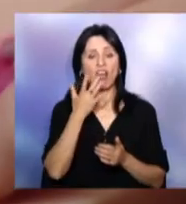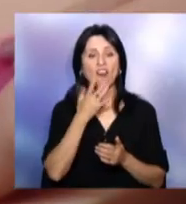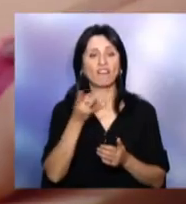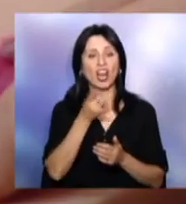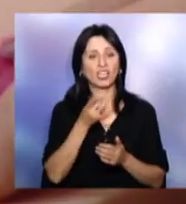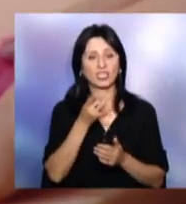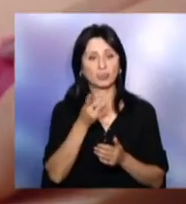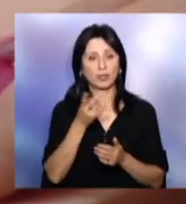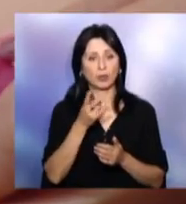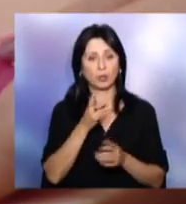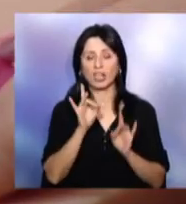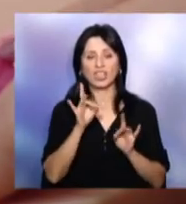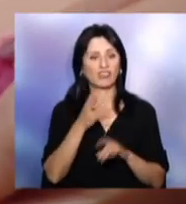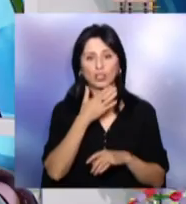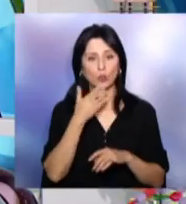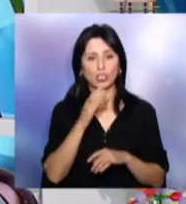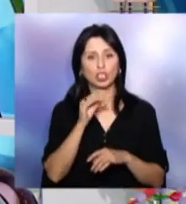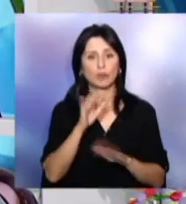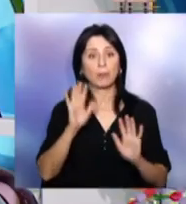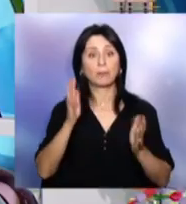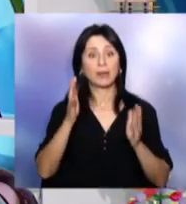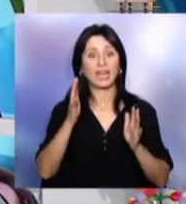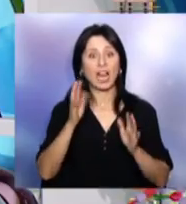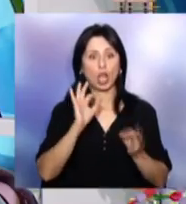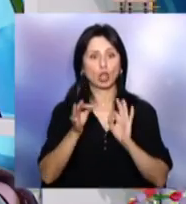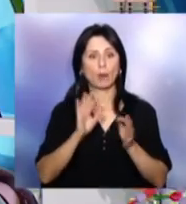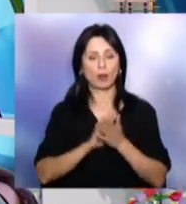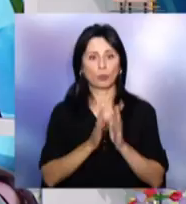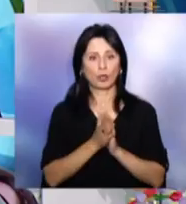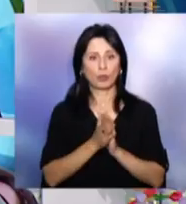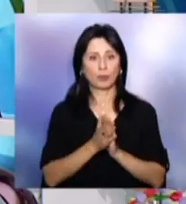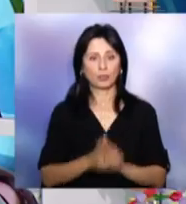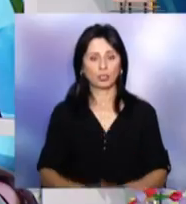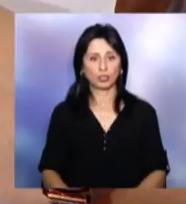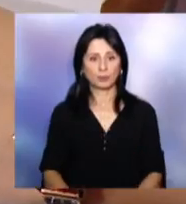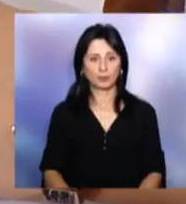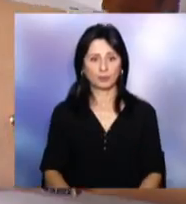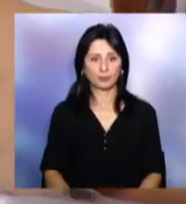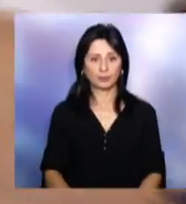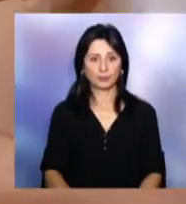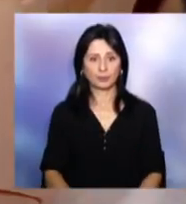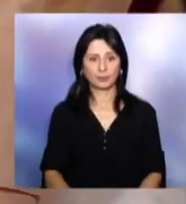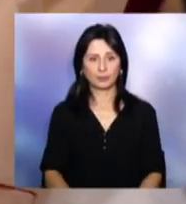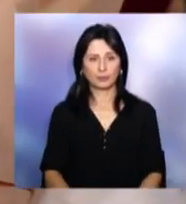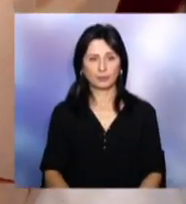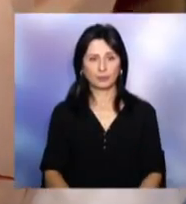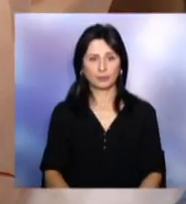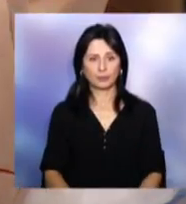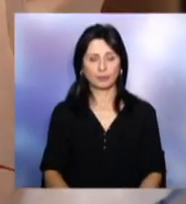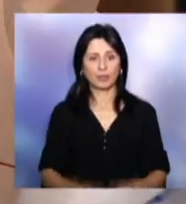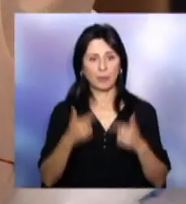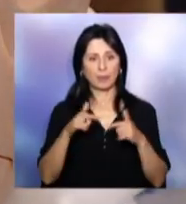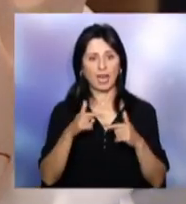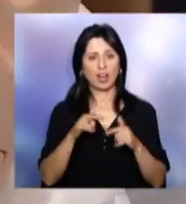ვარდისფერი, სტომა არის უმტკივნეულო და სტომა არის პრიალა ნორმალურ პირობებში. მოდით აი აქ გავჩერდეთ, დანარჩენი უკვე პრაქტიკულად